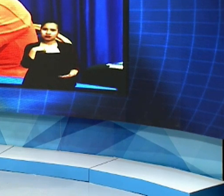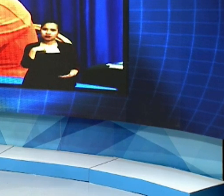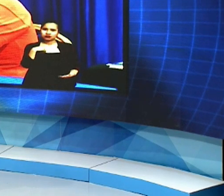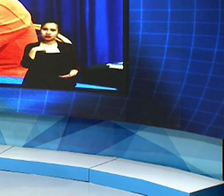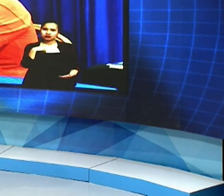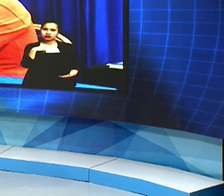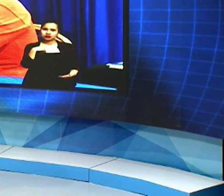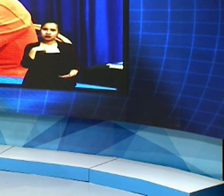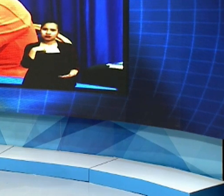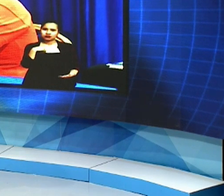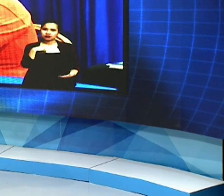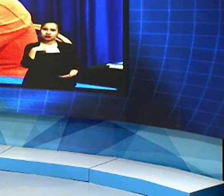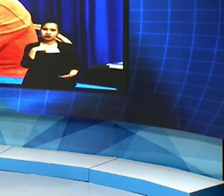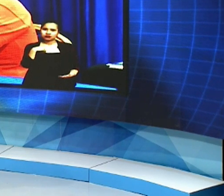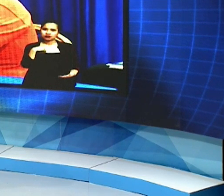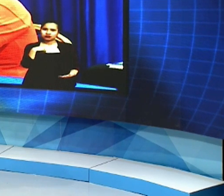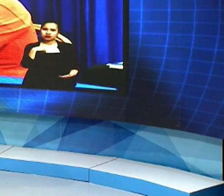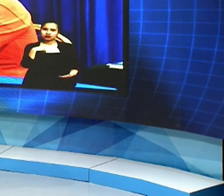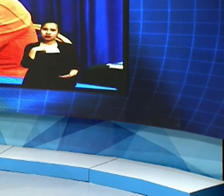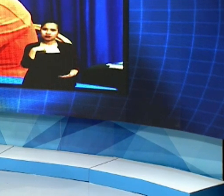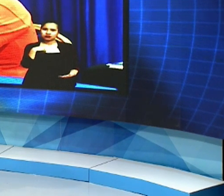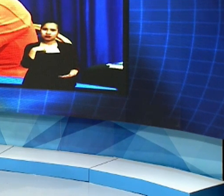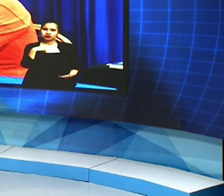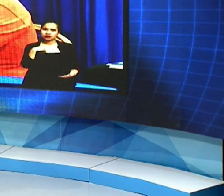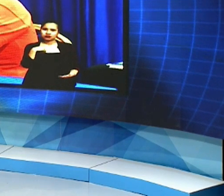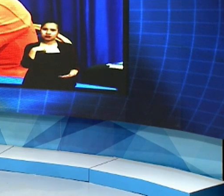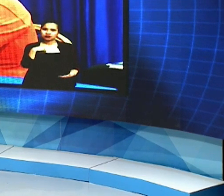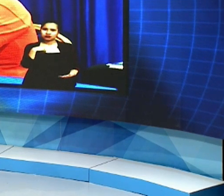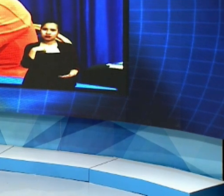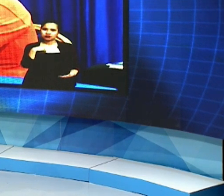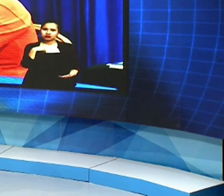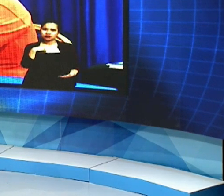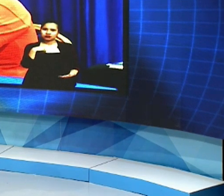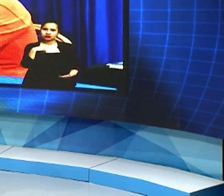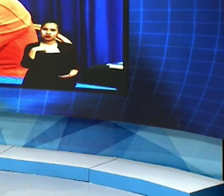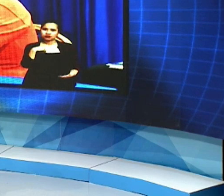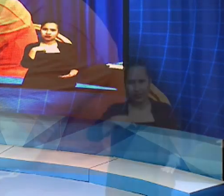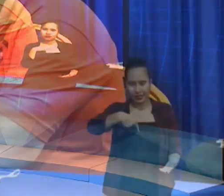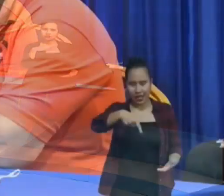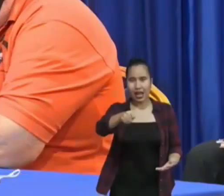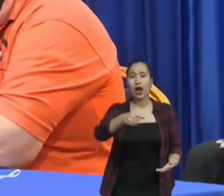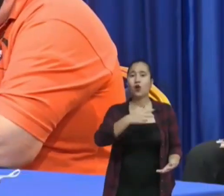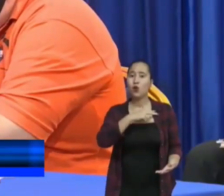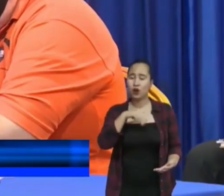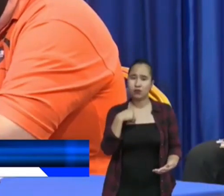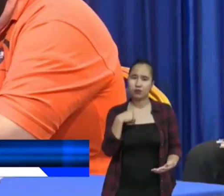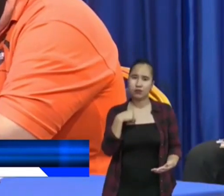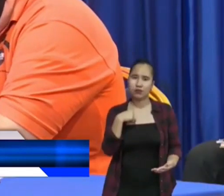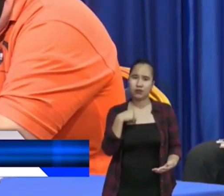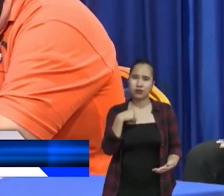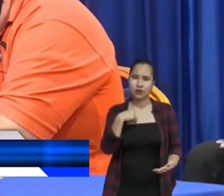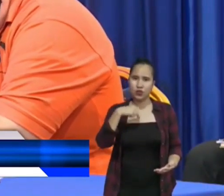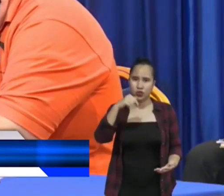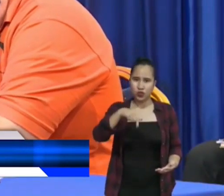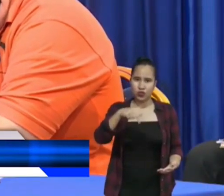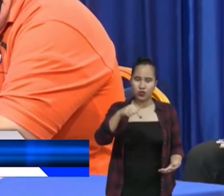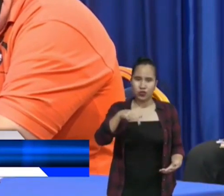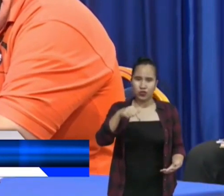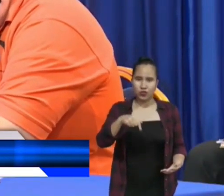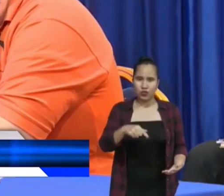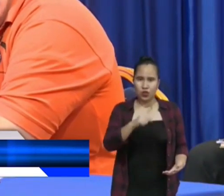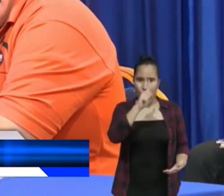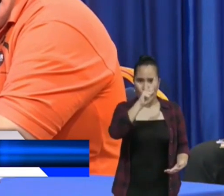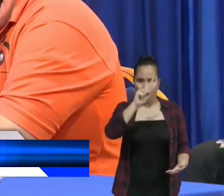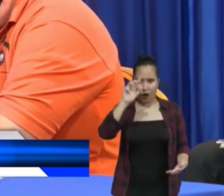samenleving wederom om zich te houden aan de lockdownmaatregelen. We hebben op dit moment ongeveer